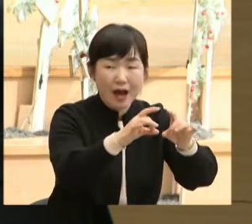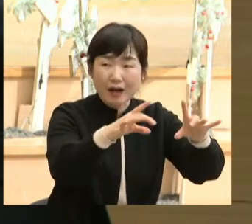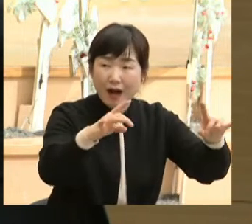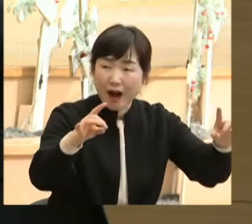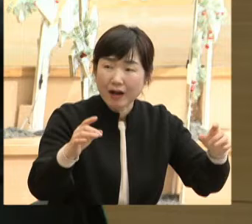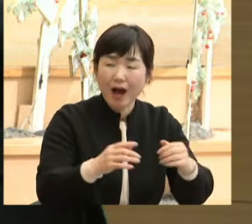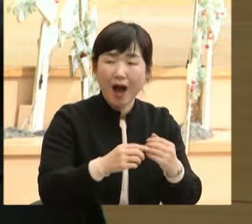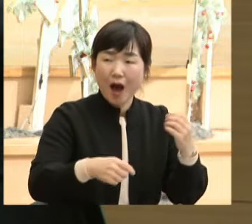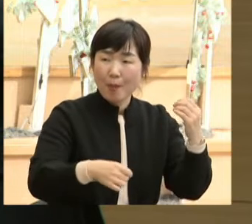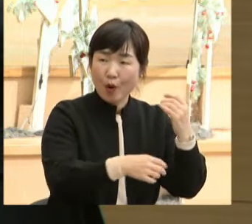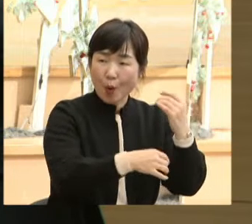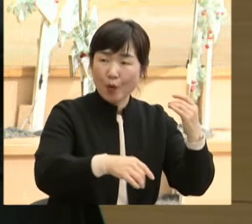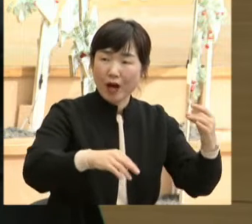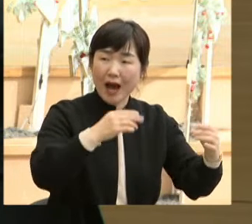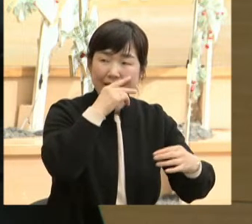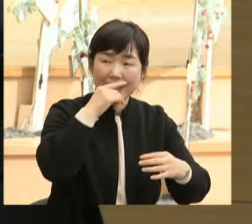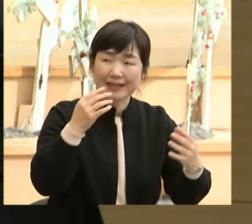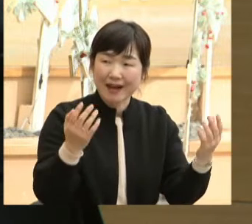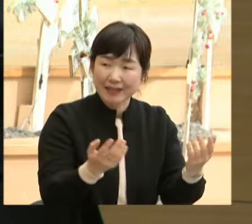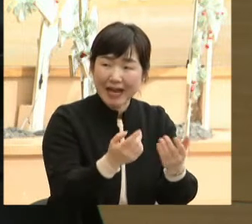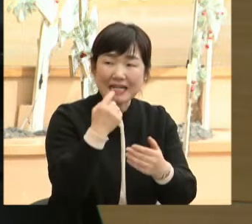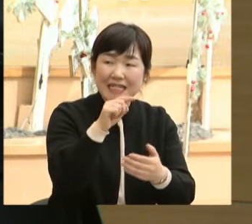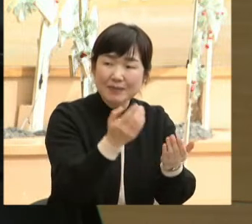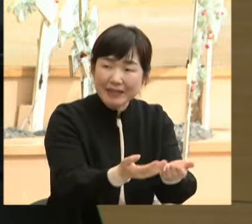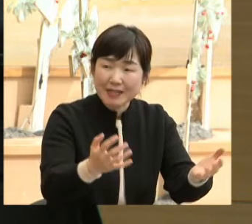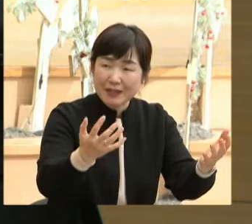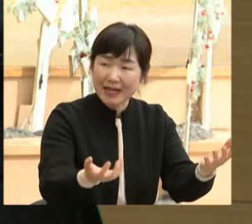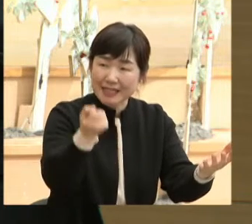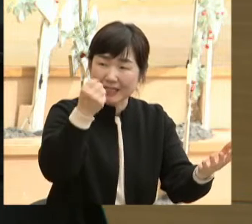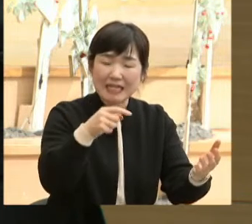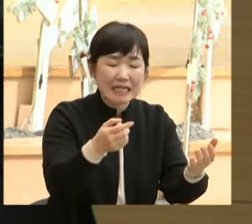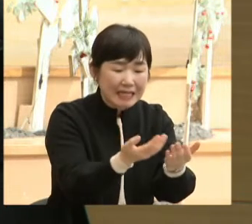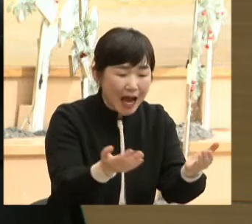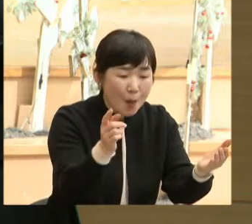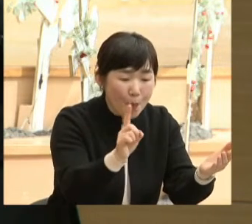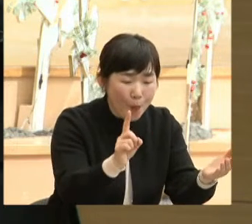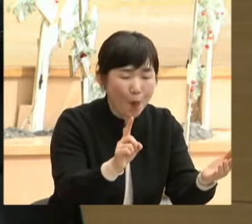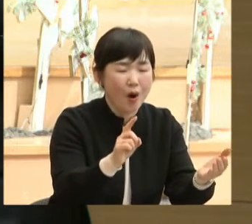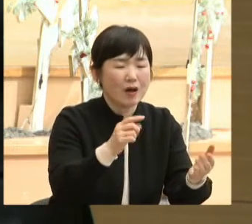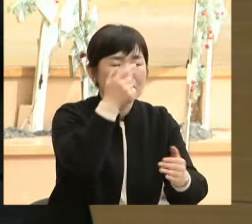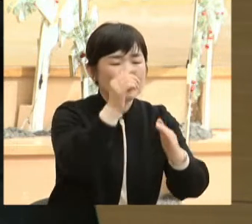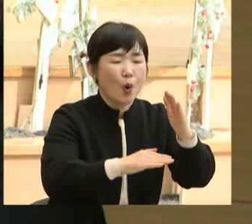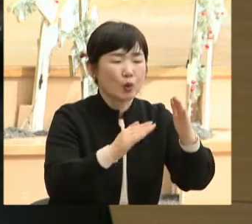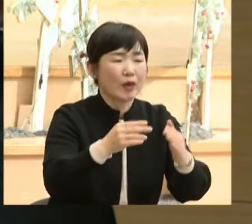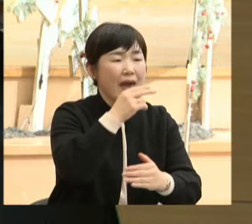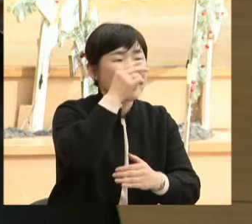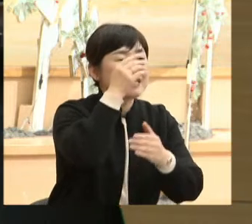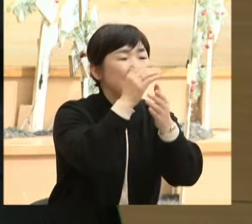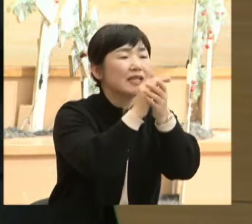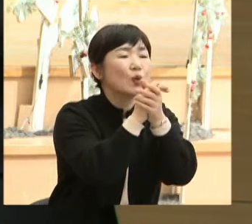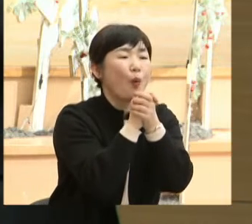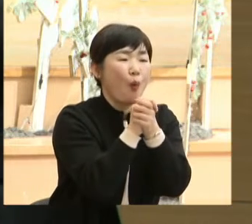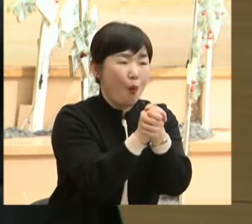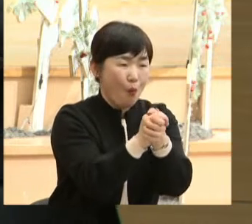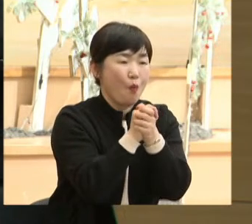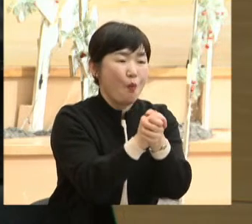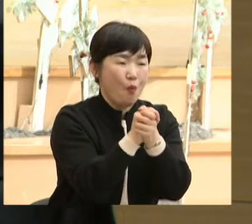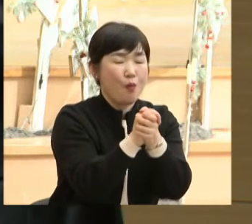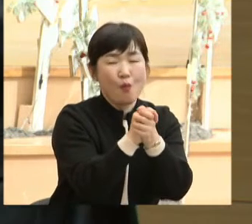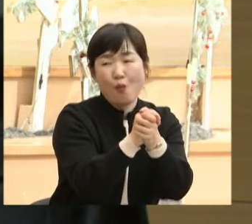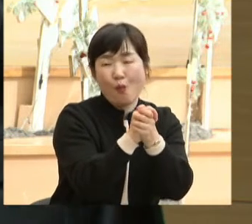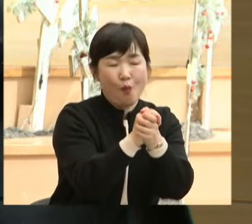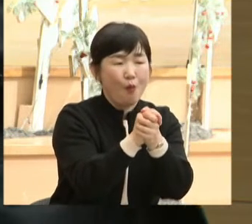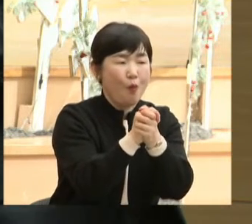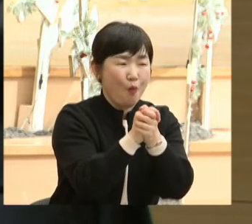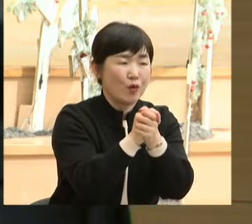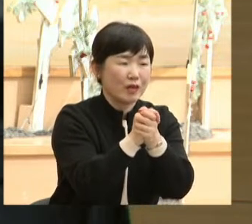향이 가득한 금 대접을 가셨으니 이양은 성도의 기도드립니다 아멘 뭐라고요 씨도